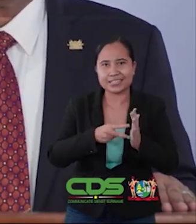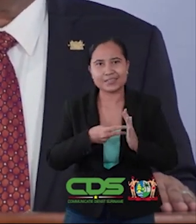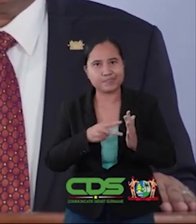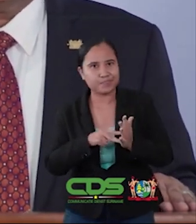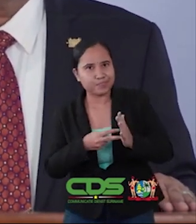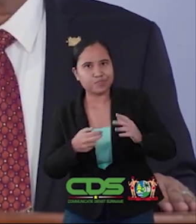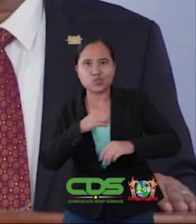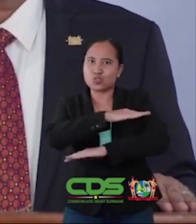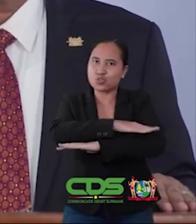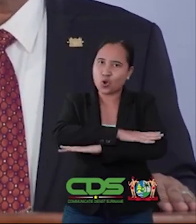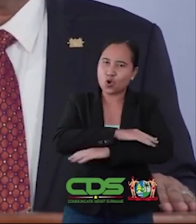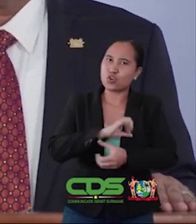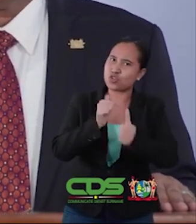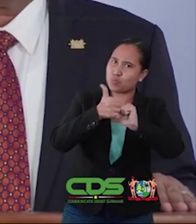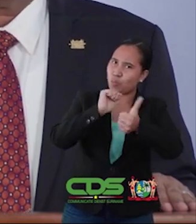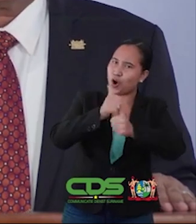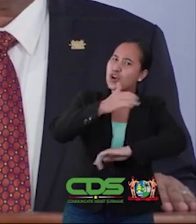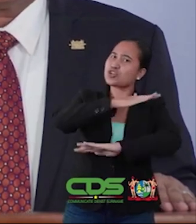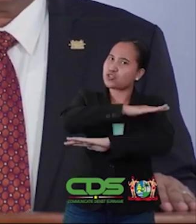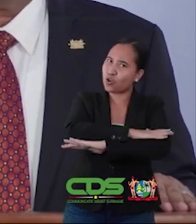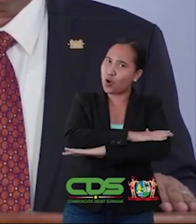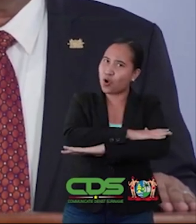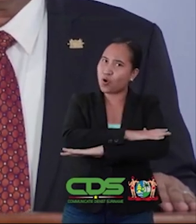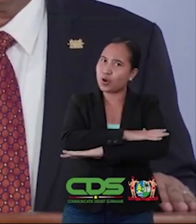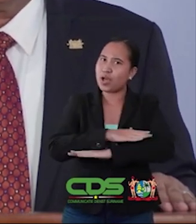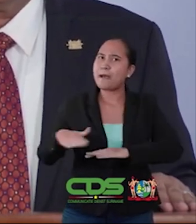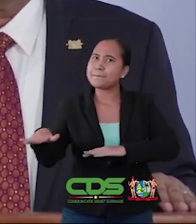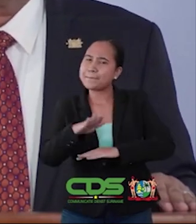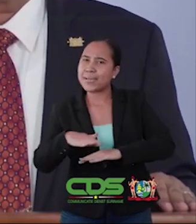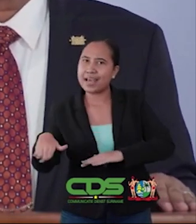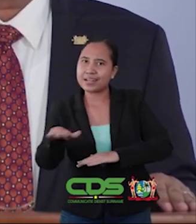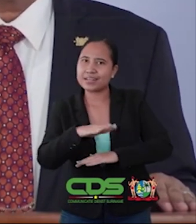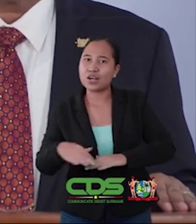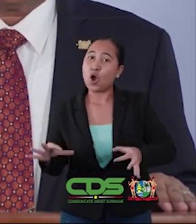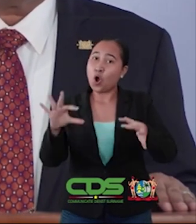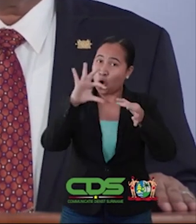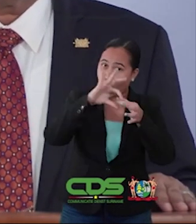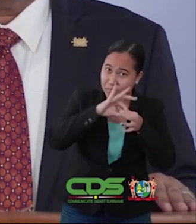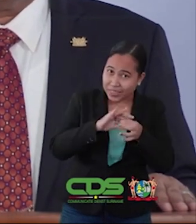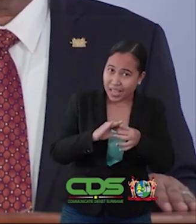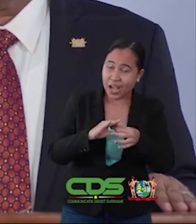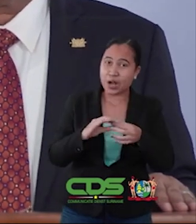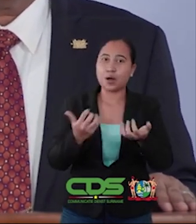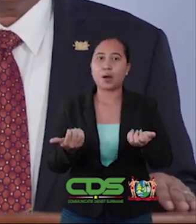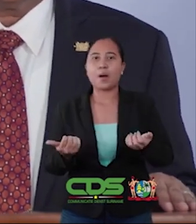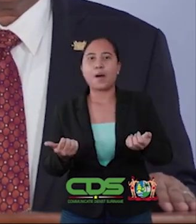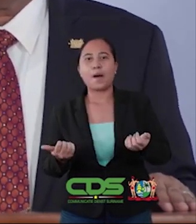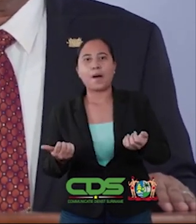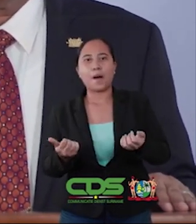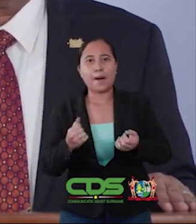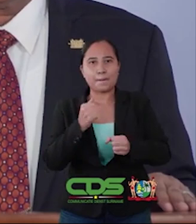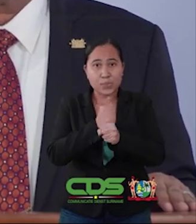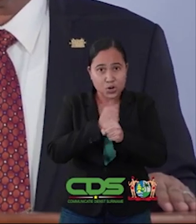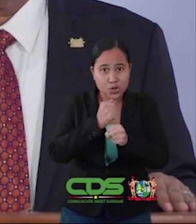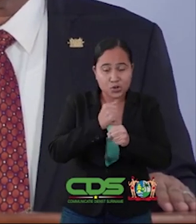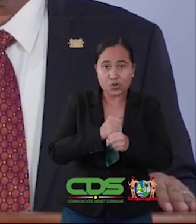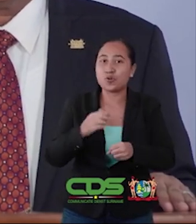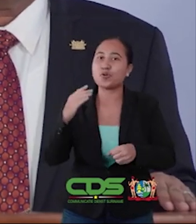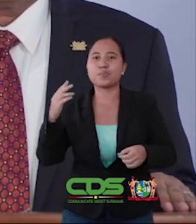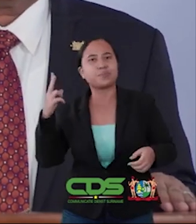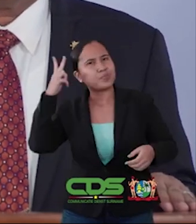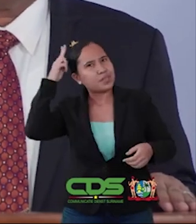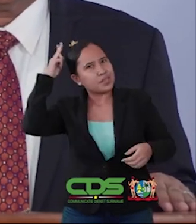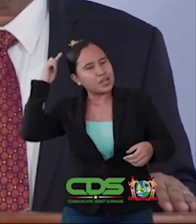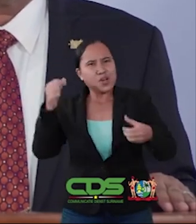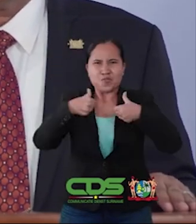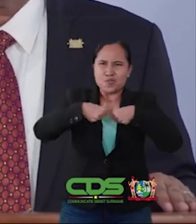aerobics, zumba, sport- en fitnesscentra of gelegenheden, contactberoepen zoals fysiotherapeuten, kapsalons,